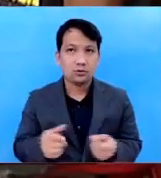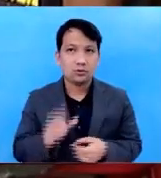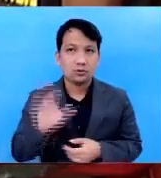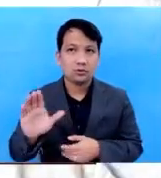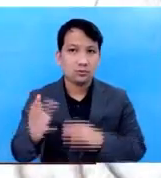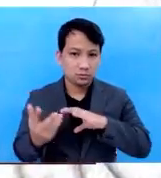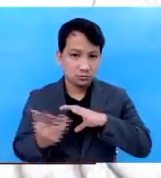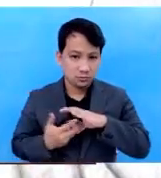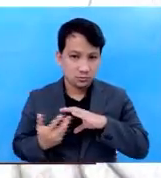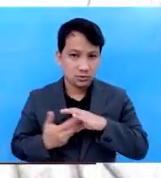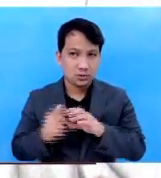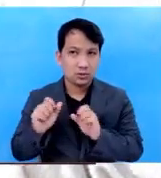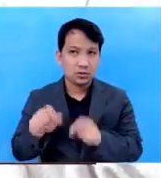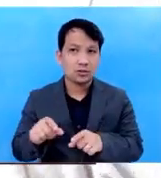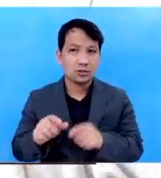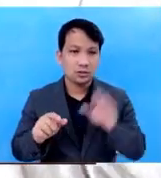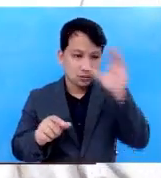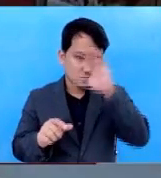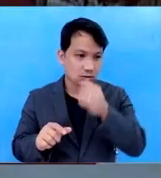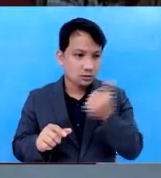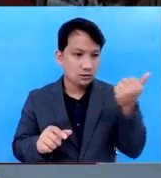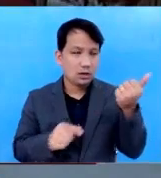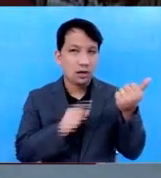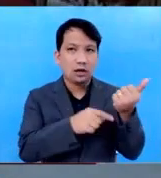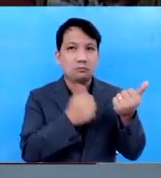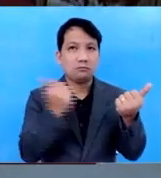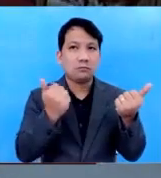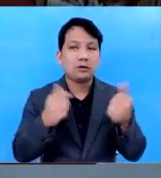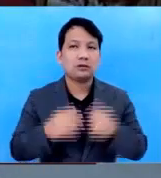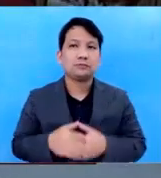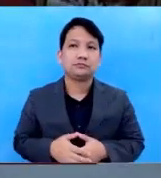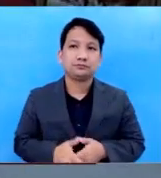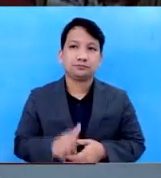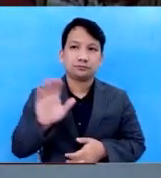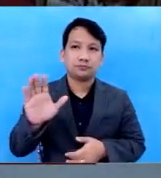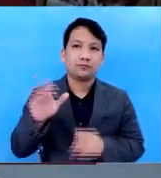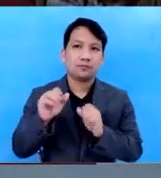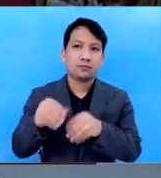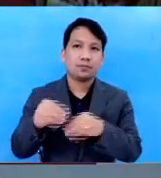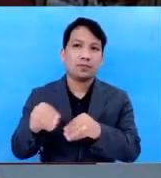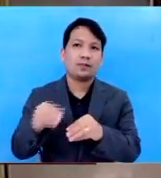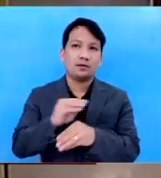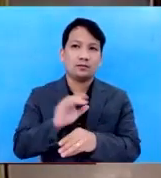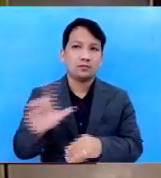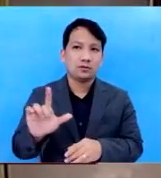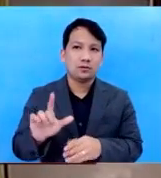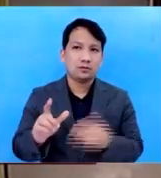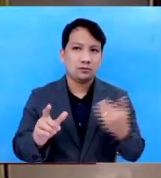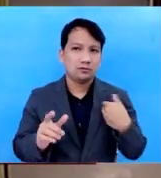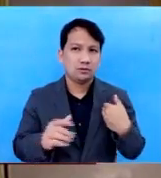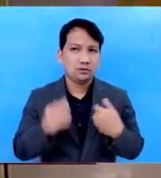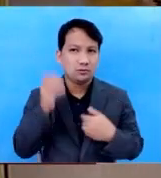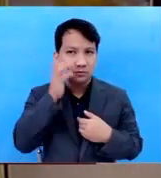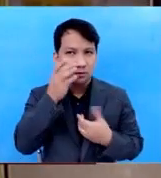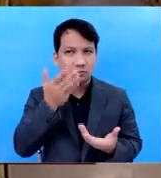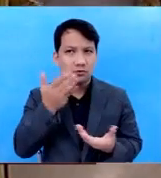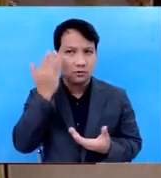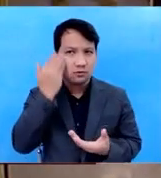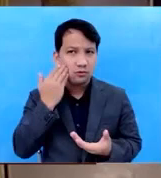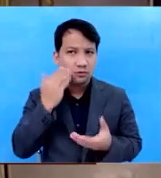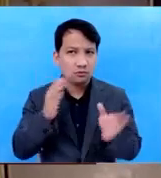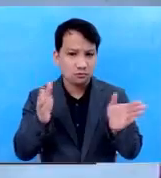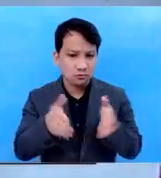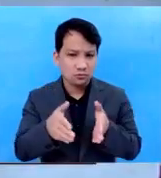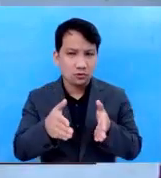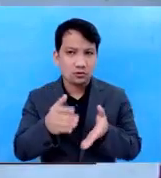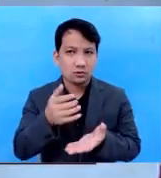namin. Naghahanap na siyempre sa iba. Sa mga supermarket naman, mayroong soft drinks pero wala yung mga maliliit na